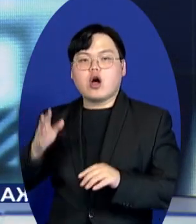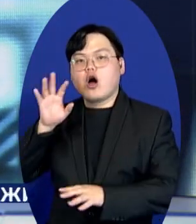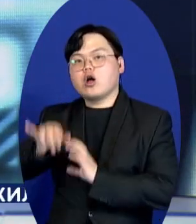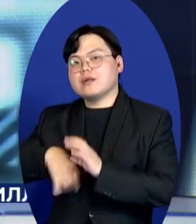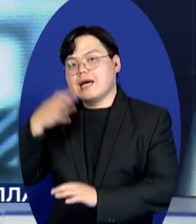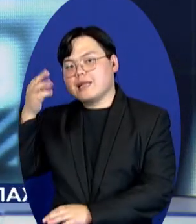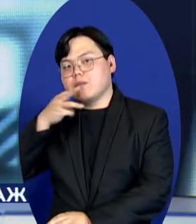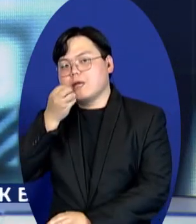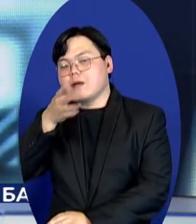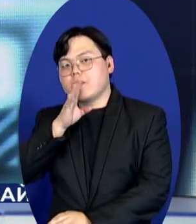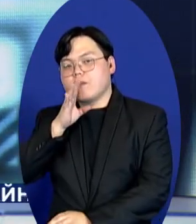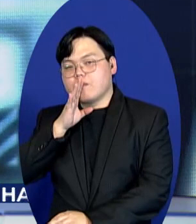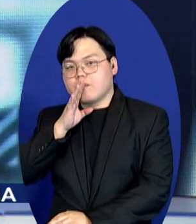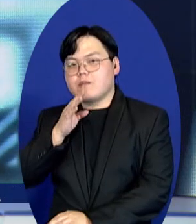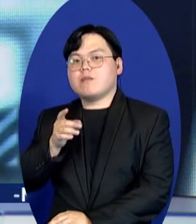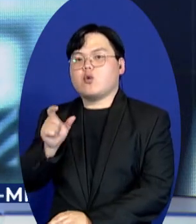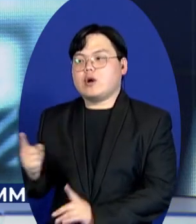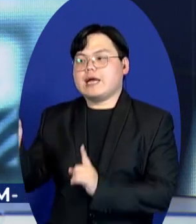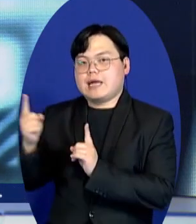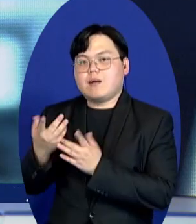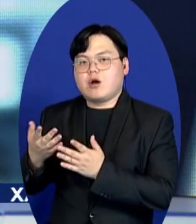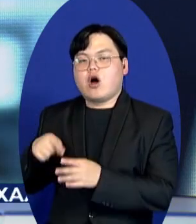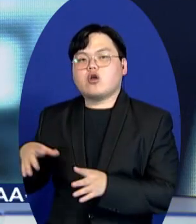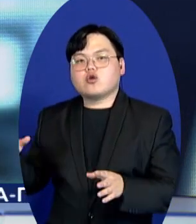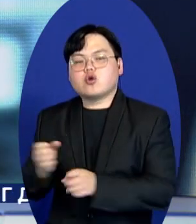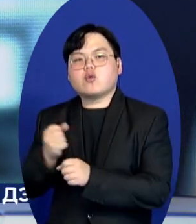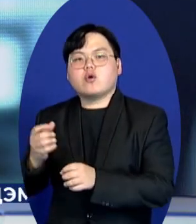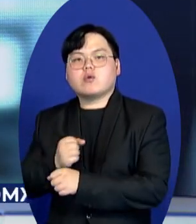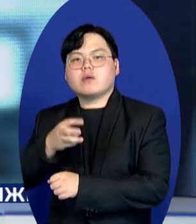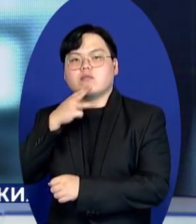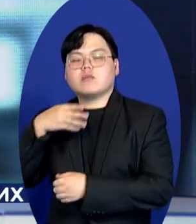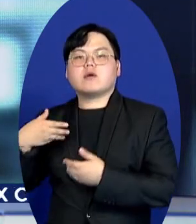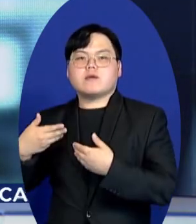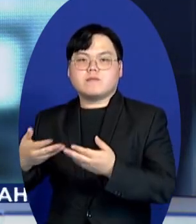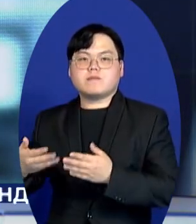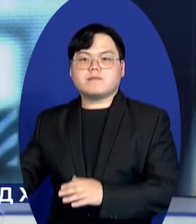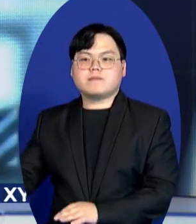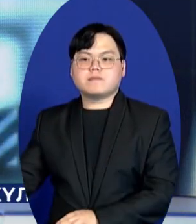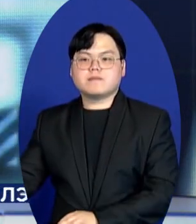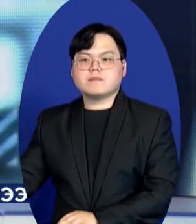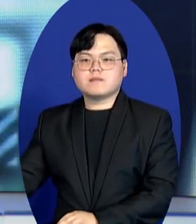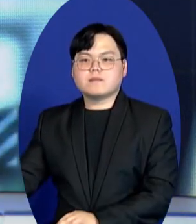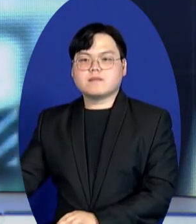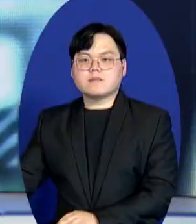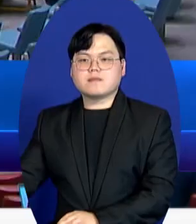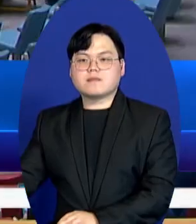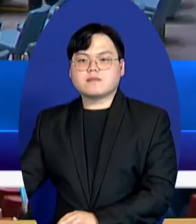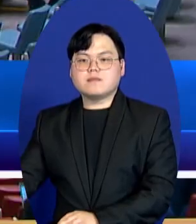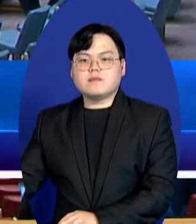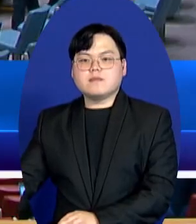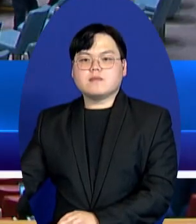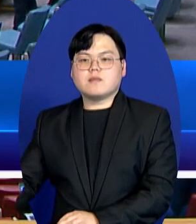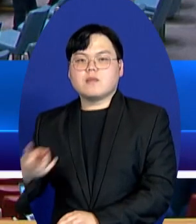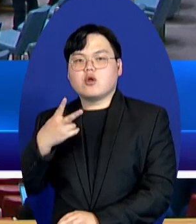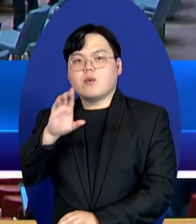мэдээг хүргэе. Эхлээд орчуулагч редактор Пүрэв Долгорын өнөөдөр үзүүлэх хэрэгэлтгсэн мэдээллийн хураангуйтай танилцсан уу.